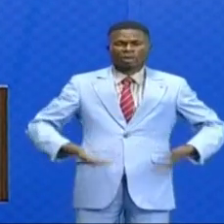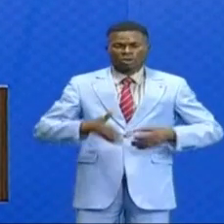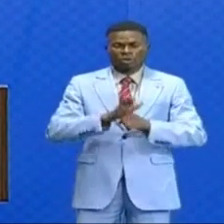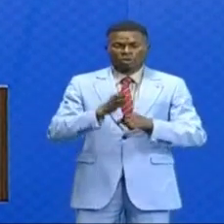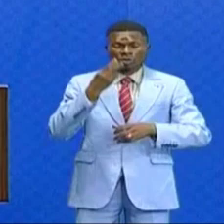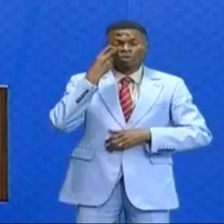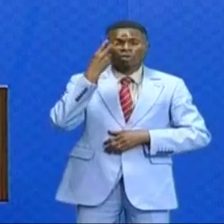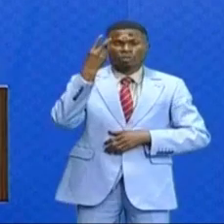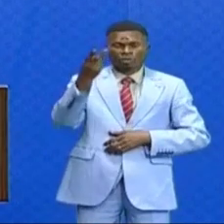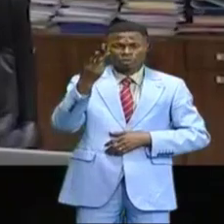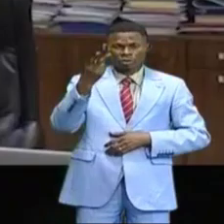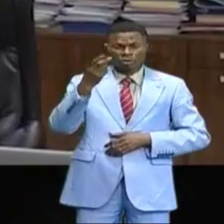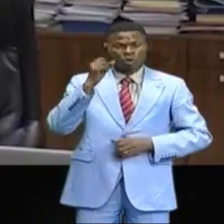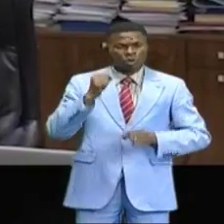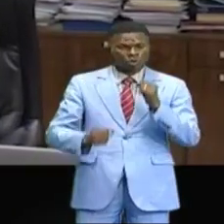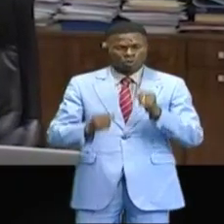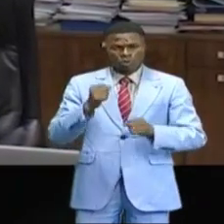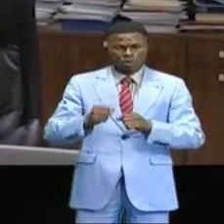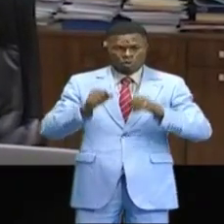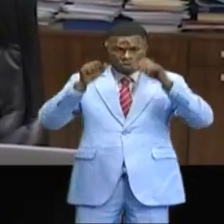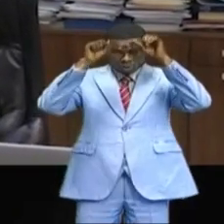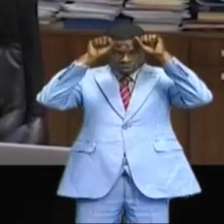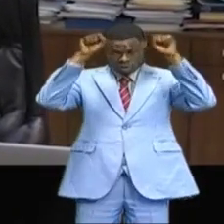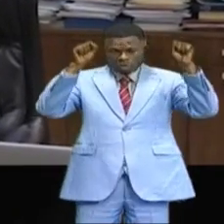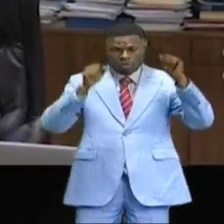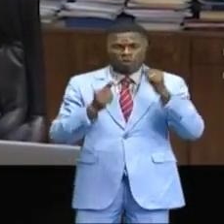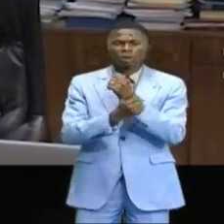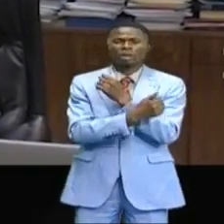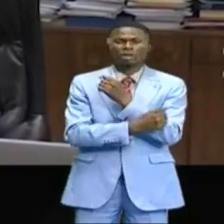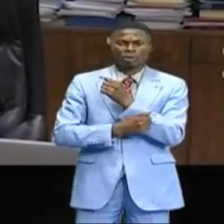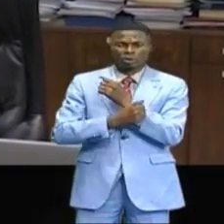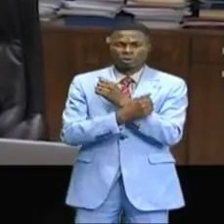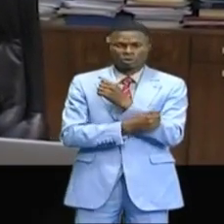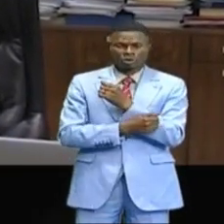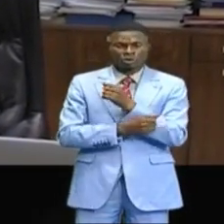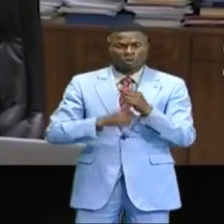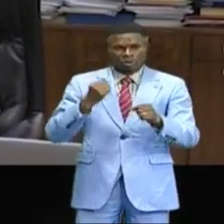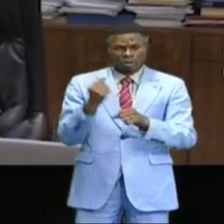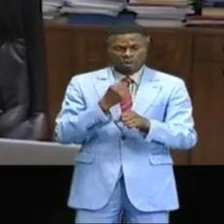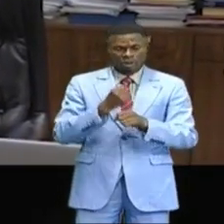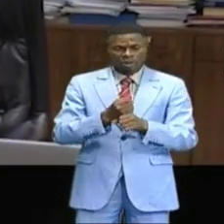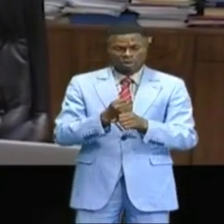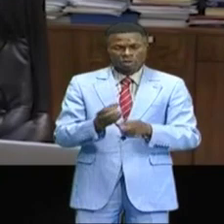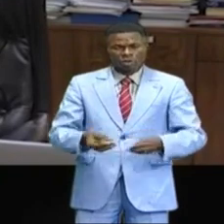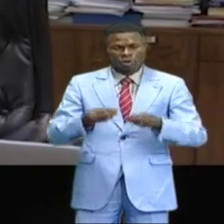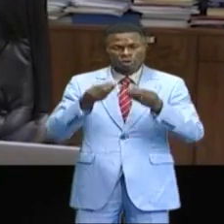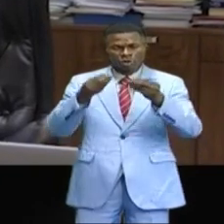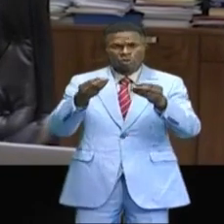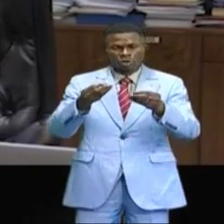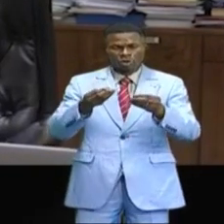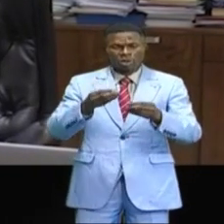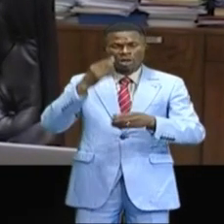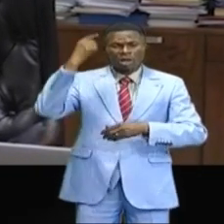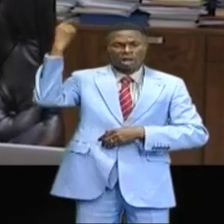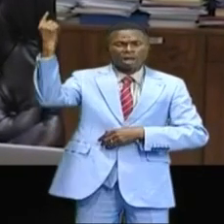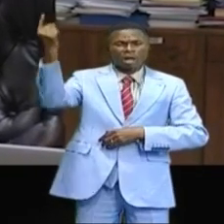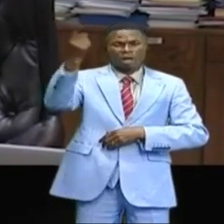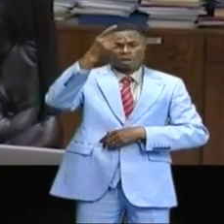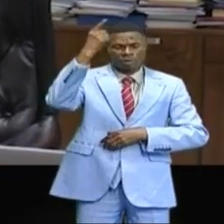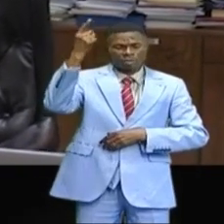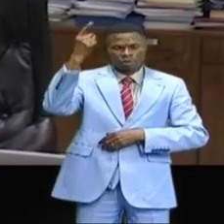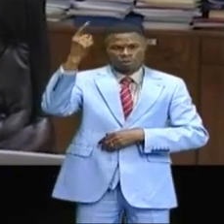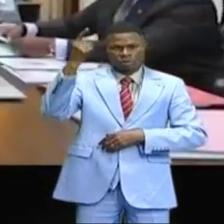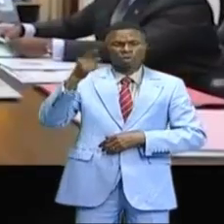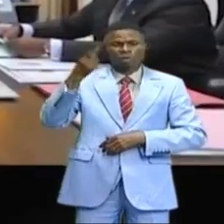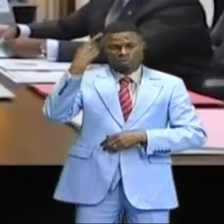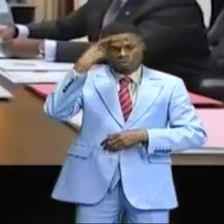vision et les dynamismes du président de la République, dont les efforts déployés sur la scène internationale permettent aujourd'hui à